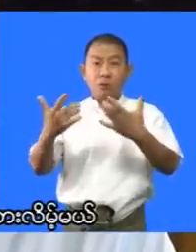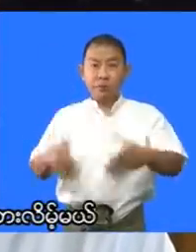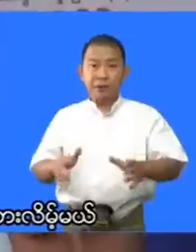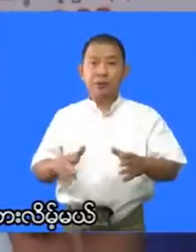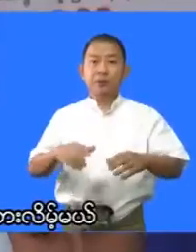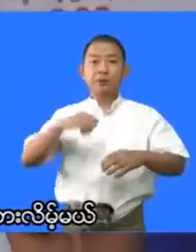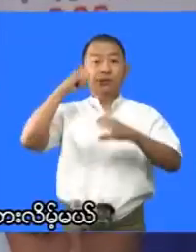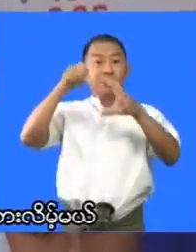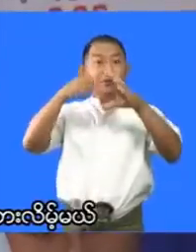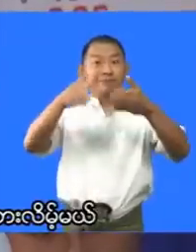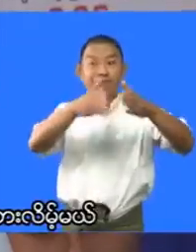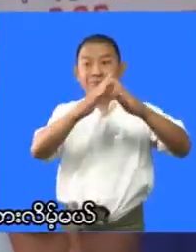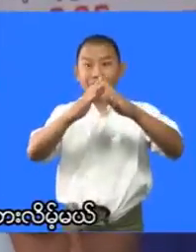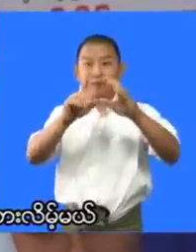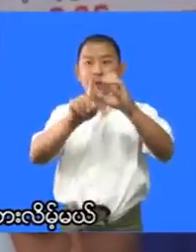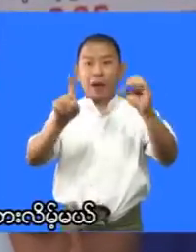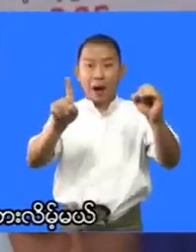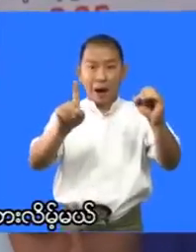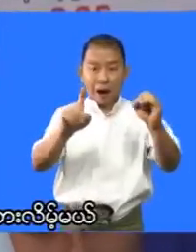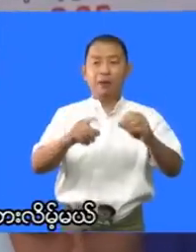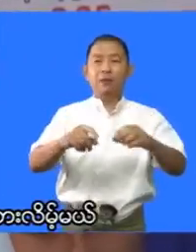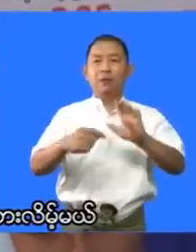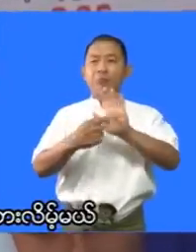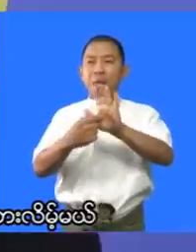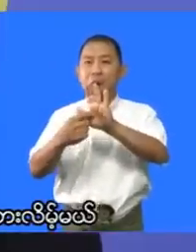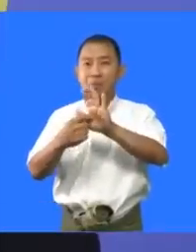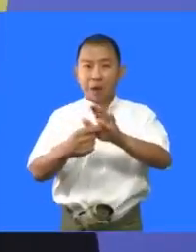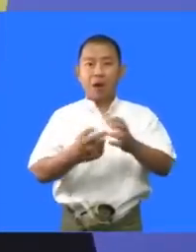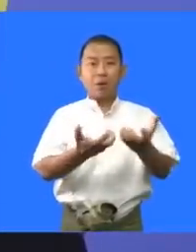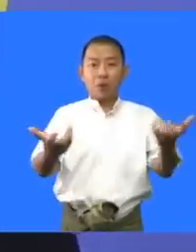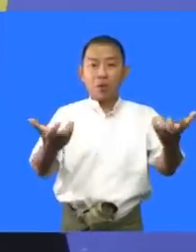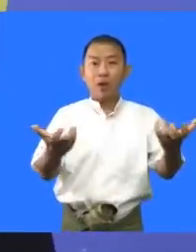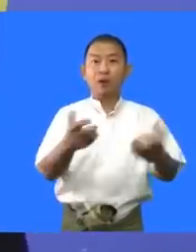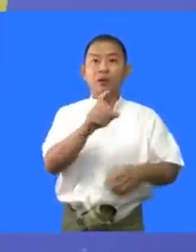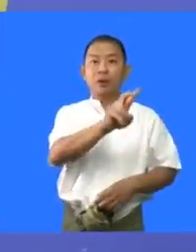ဆိုတော့ကားတကောက်ရုံစိတ်စီခွဲပြဖို့တို့ကြိုးစားလိုက်ပဲ